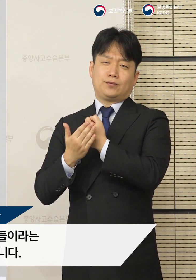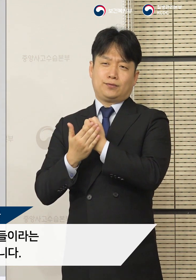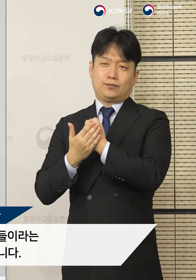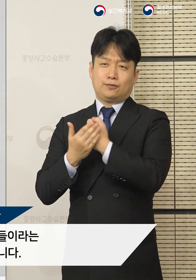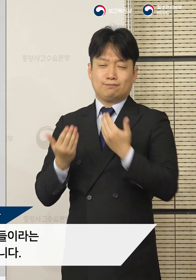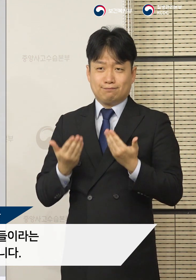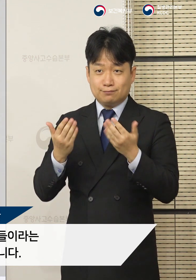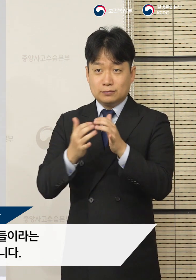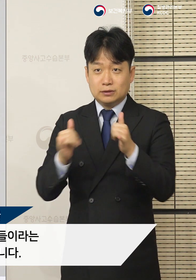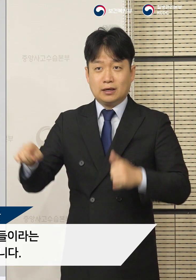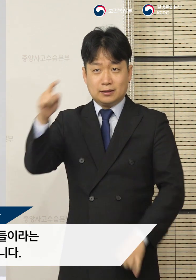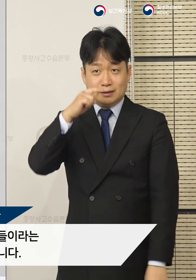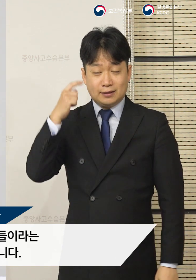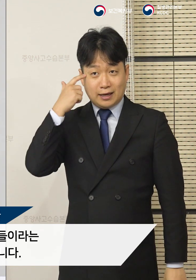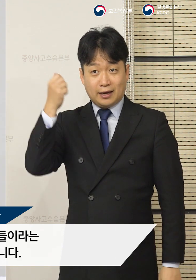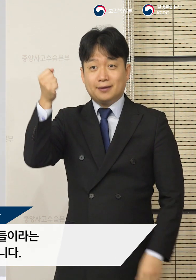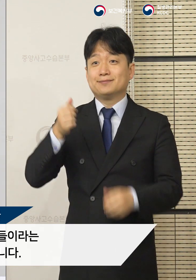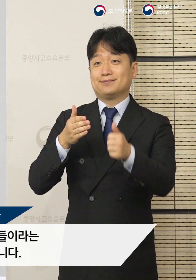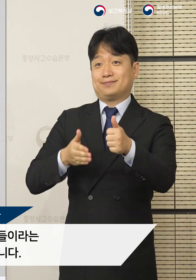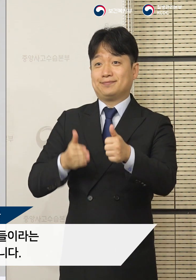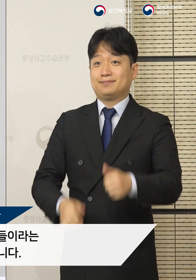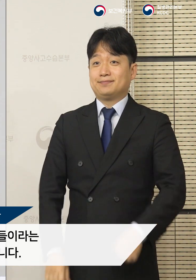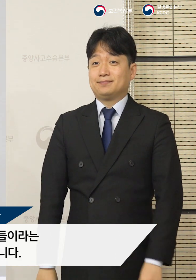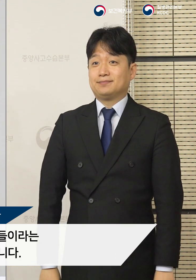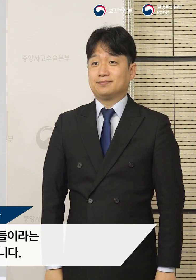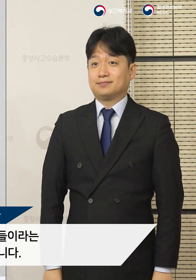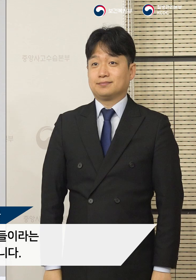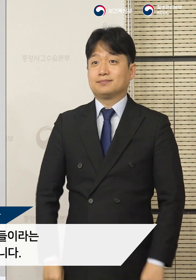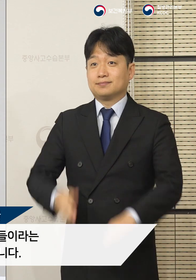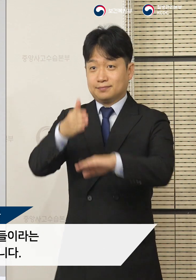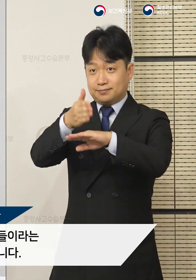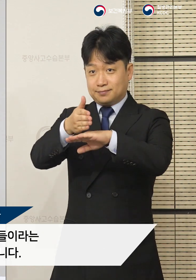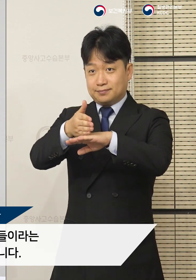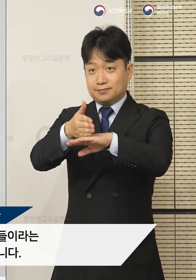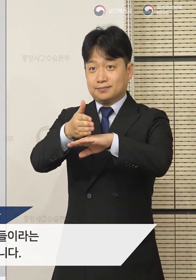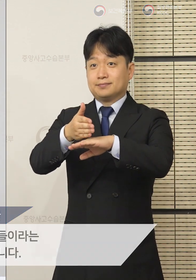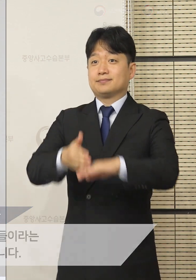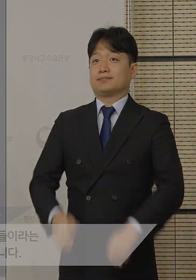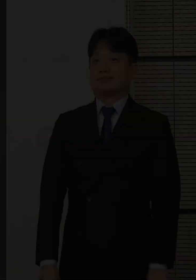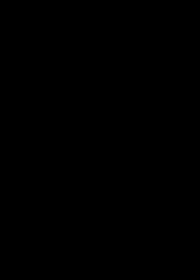분들이라는 인식을 가지실 필요가 있다고 생각합니다. 감사합니다.